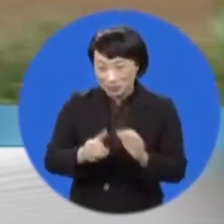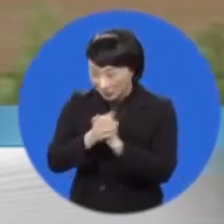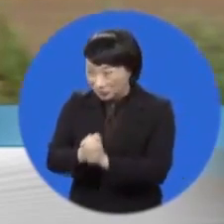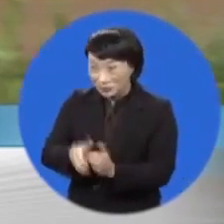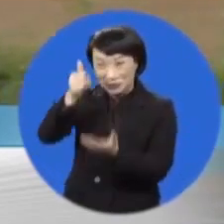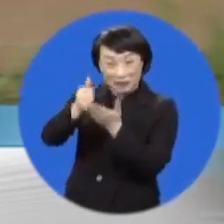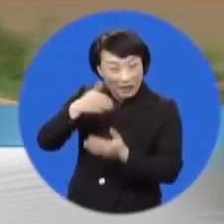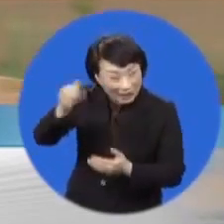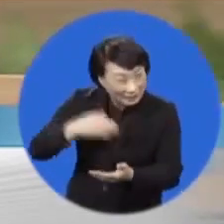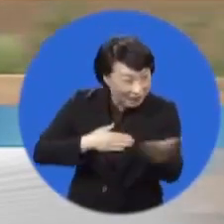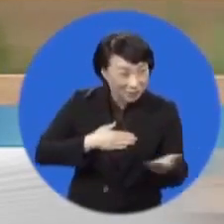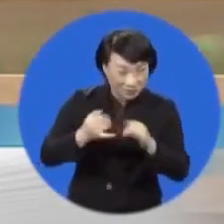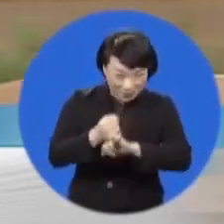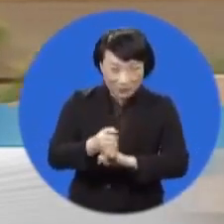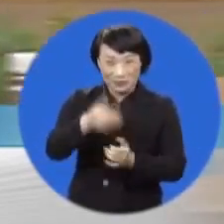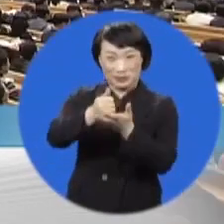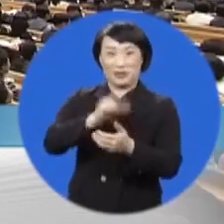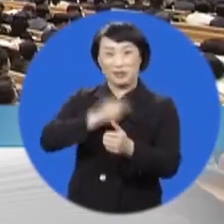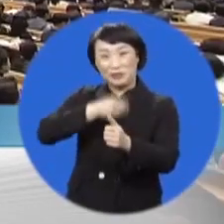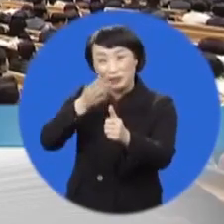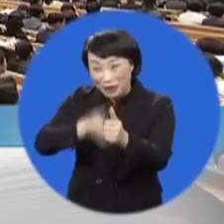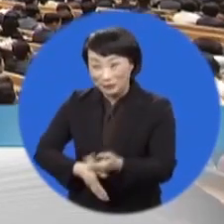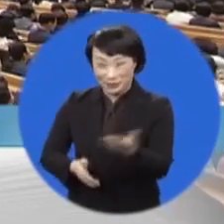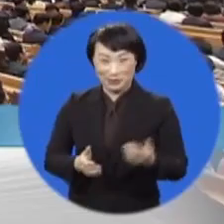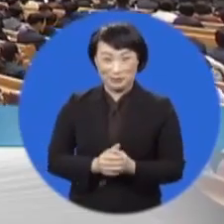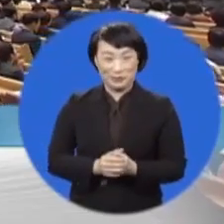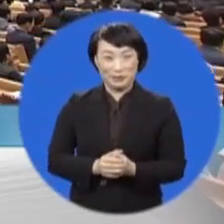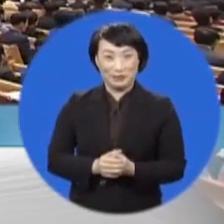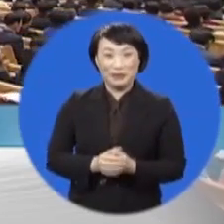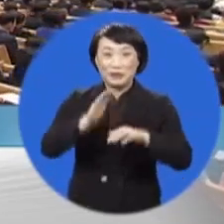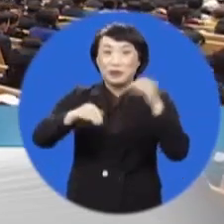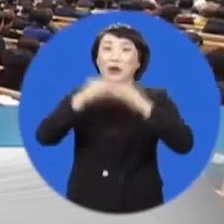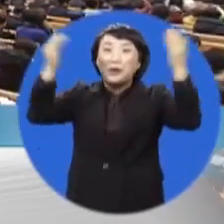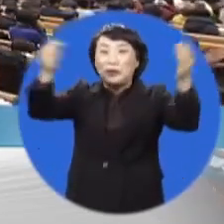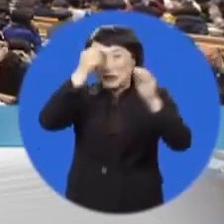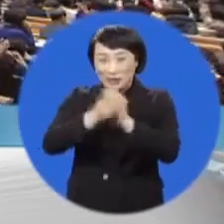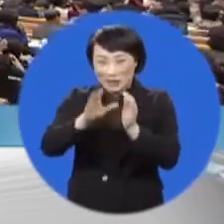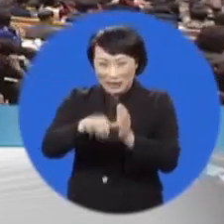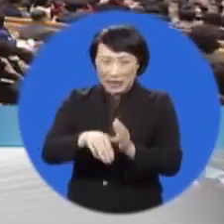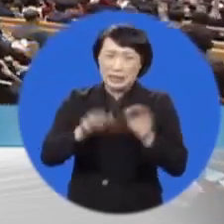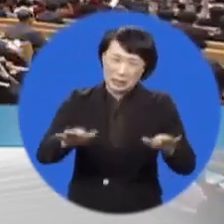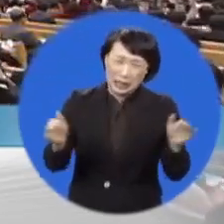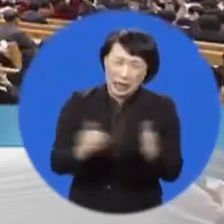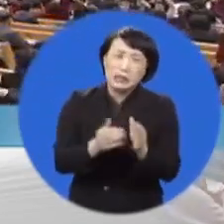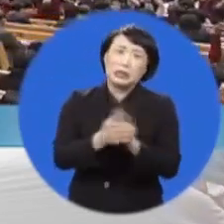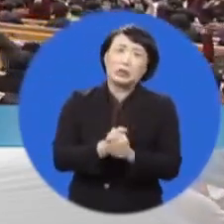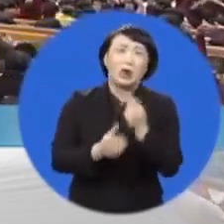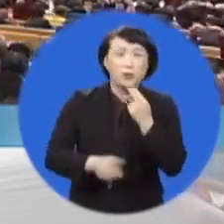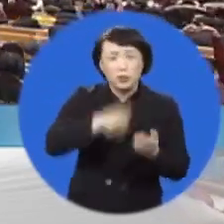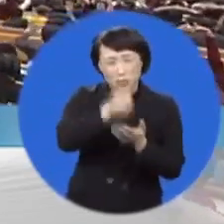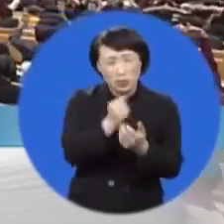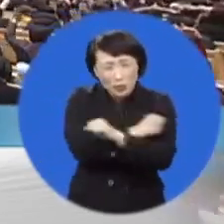주님 막 회사는 여러 분위기를 취미 이름으로 축원합니다 에 2선 문쪽 들고 기도하지 못한 죄를 용서